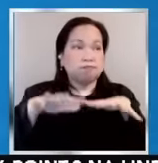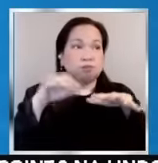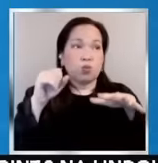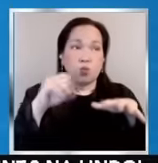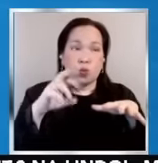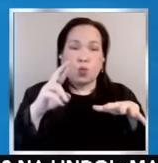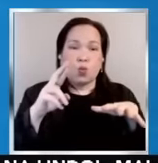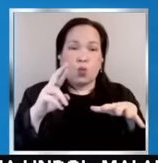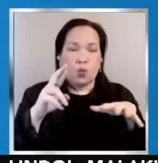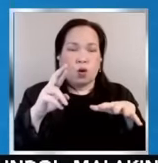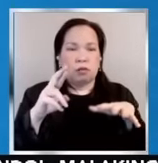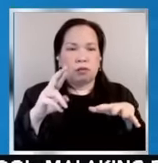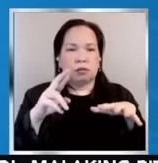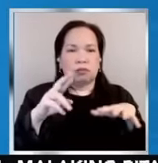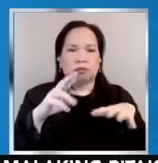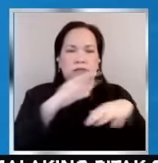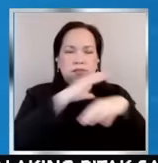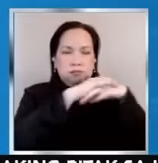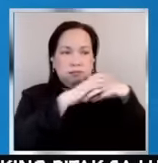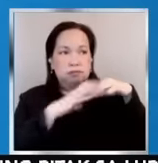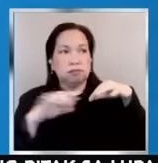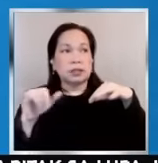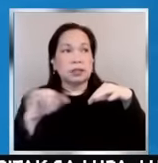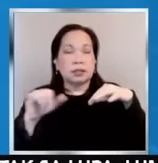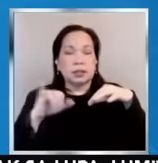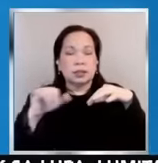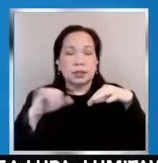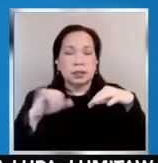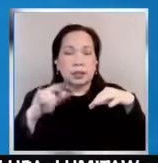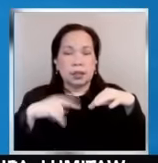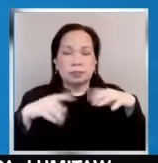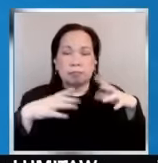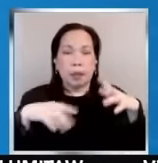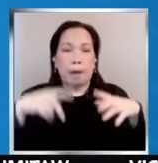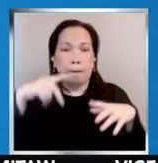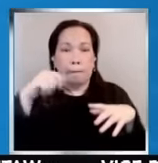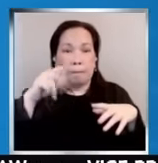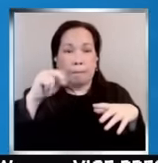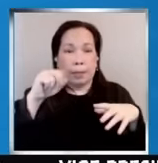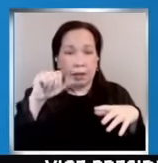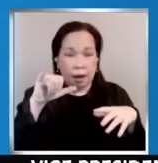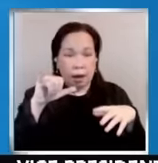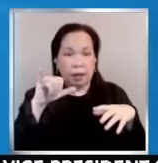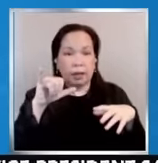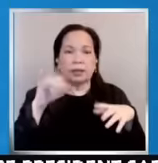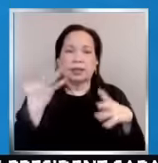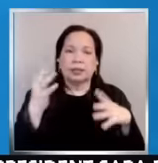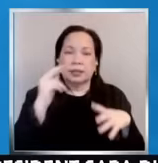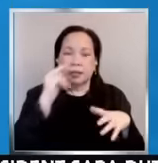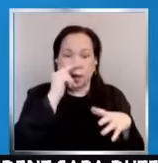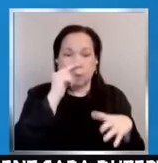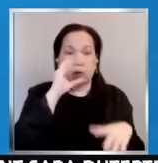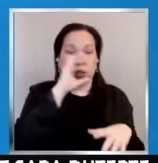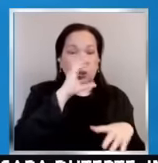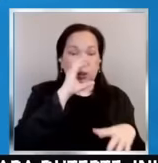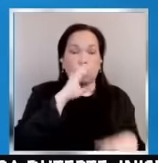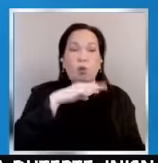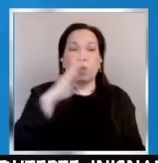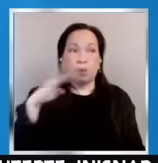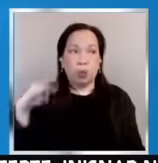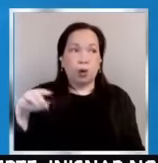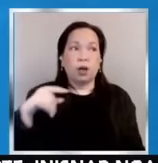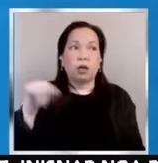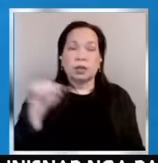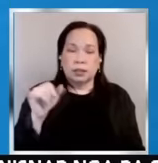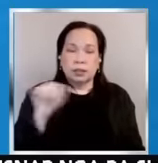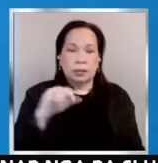naman ang ulan sa may Panay Island, Negros provinces, Cebu at Bohol. Sa Eastern Visayas, kabilang ang Samar